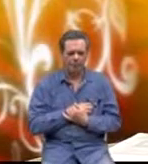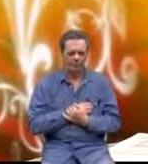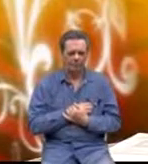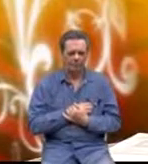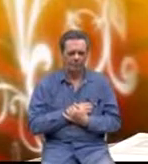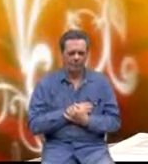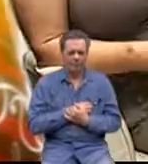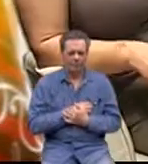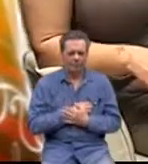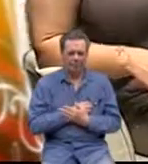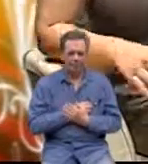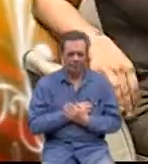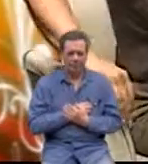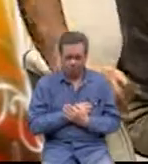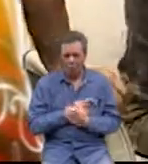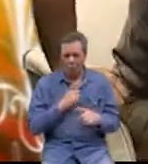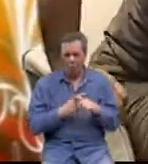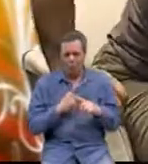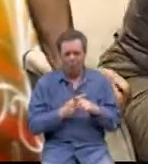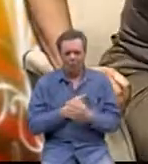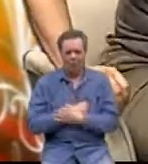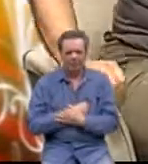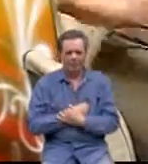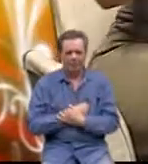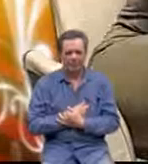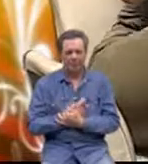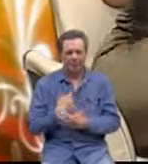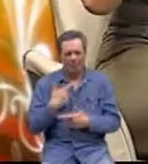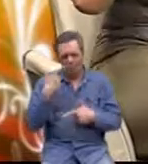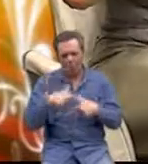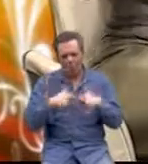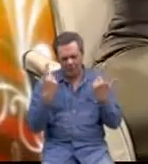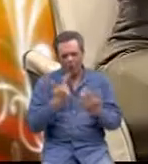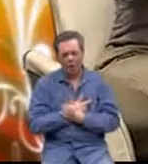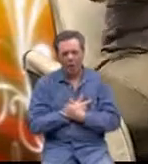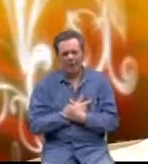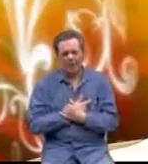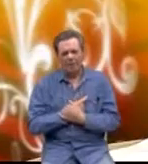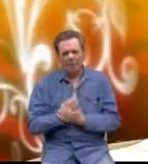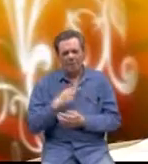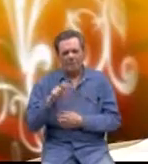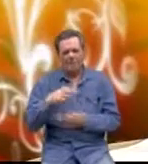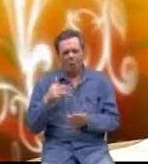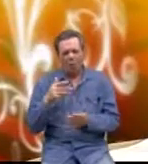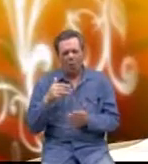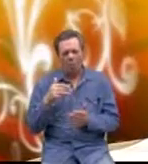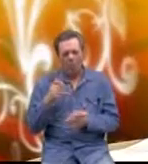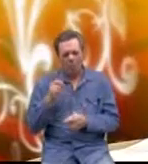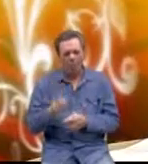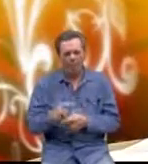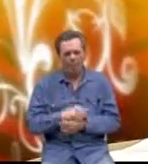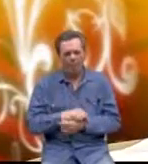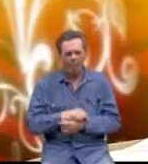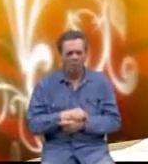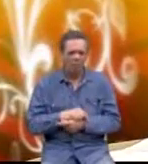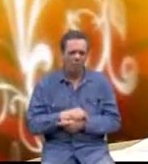Da. Da, tako je. Moramo, mi koji smo osvješteni, a osvješteni smo, mi zaista moramo intenzivno, koliko god